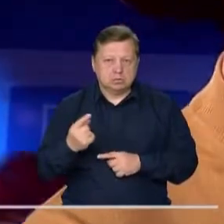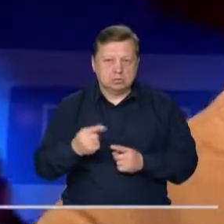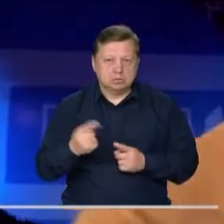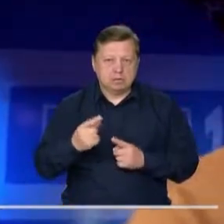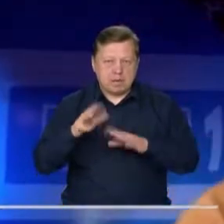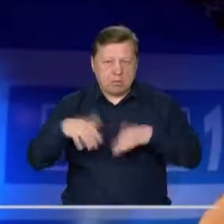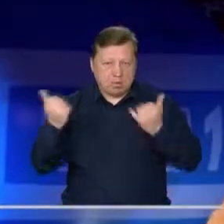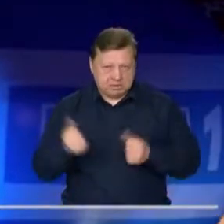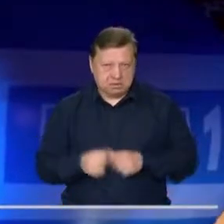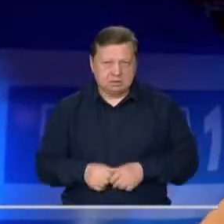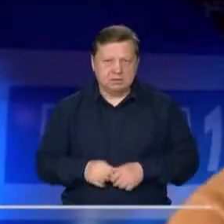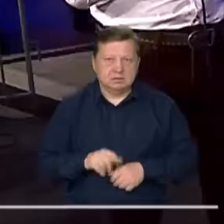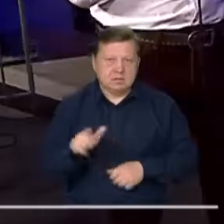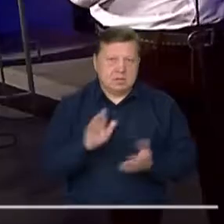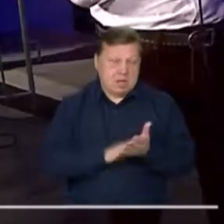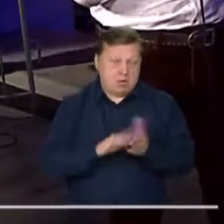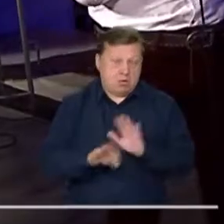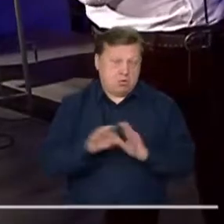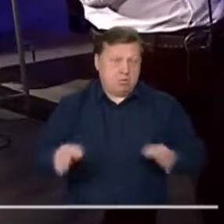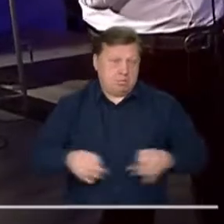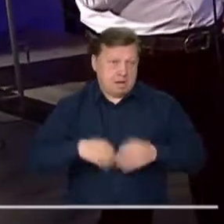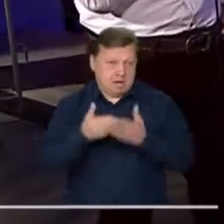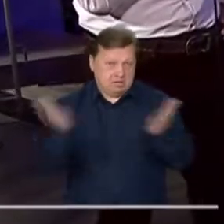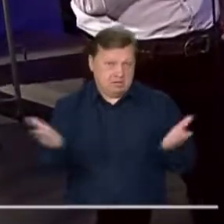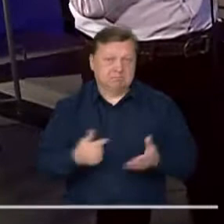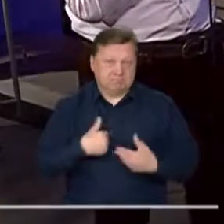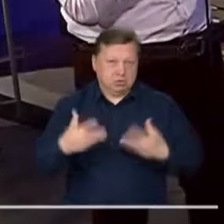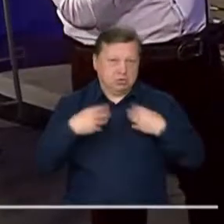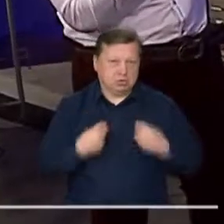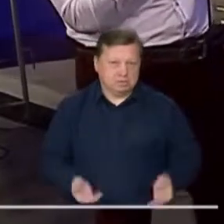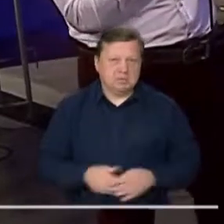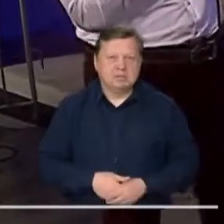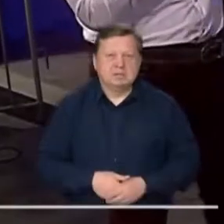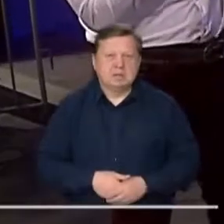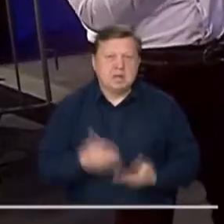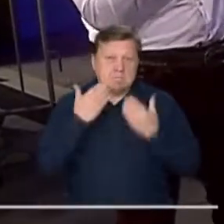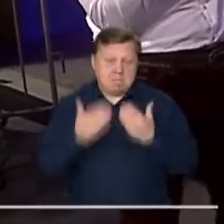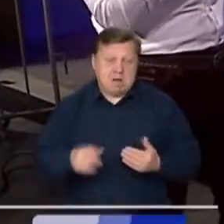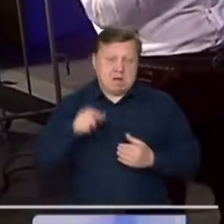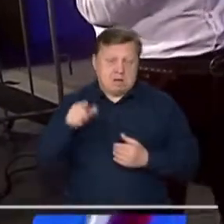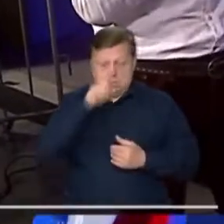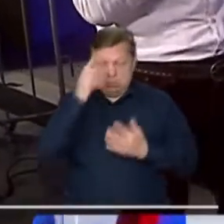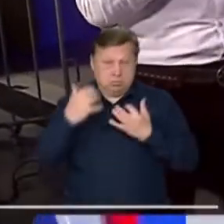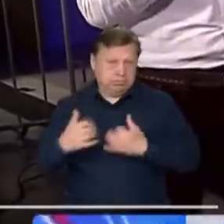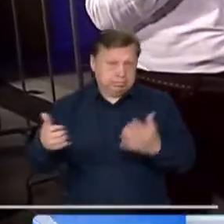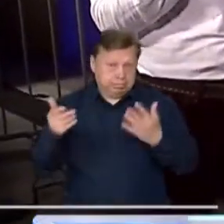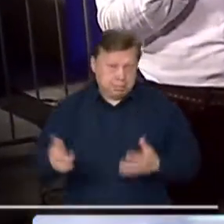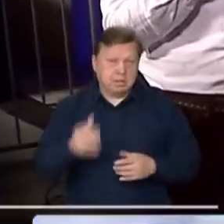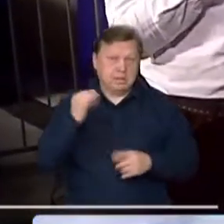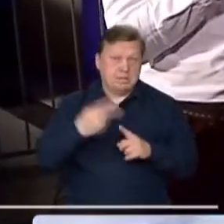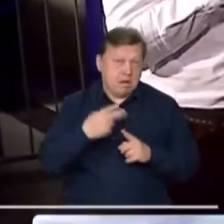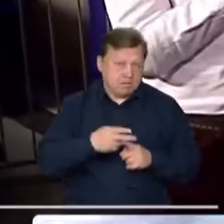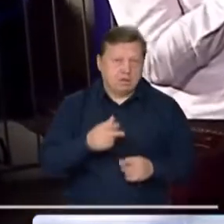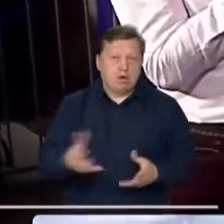super wyczność. Wszystkie nagrody od Państwa. Od Państwa właśnie. Wracamy tutaj, bo to dzięki właśnie publiczności, telewidzom dotrzymaliśmy te